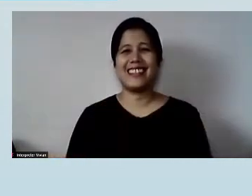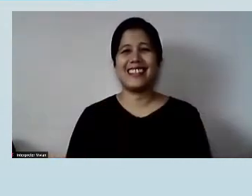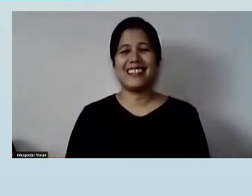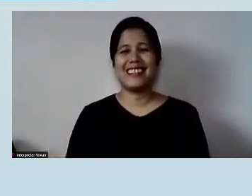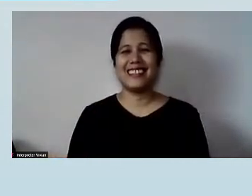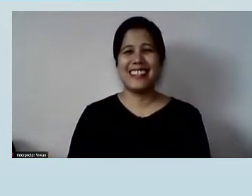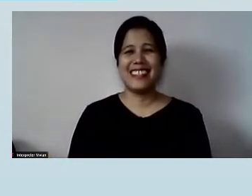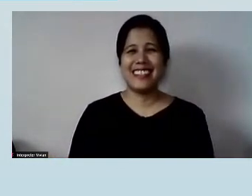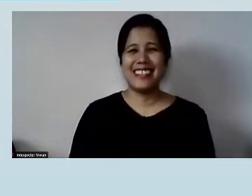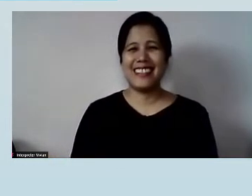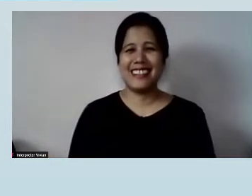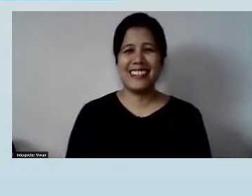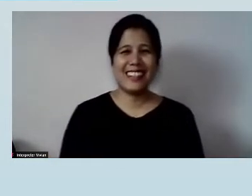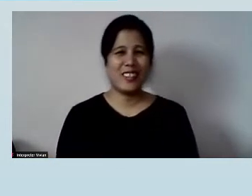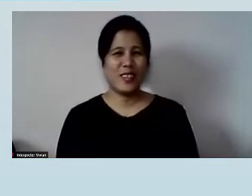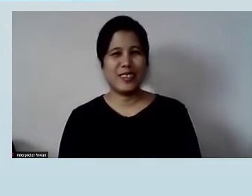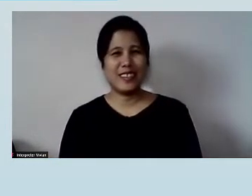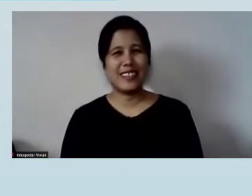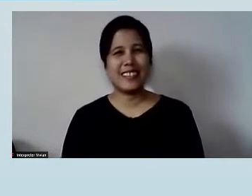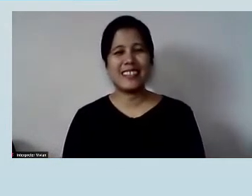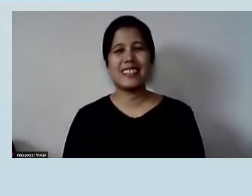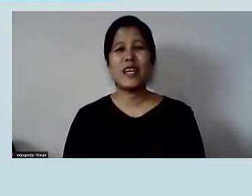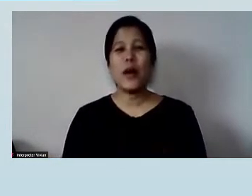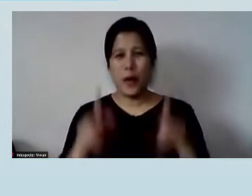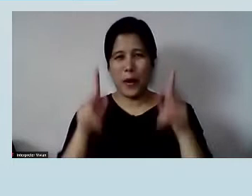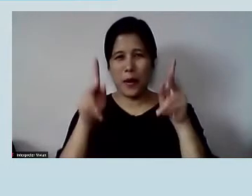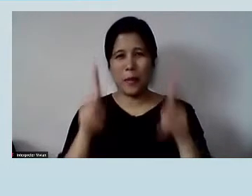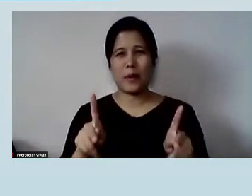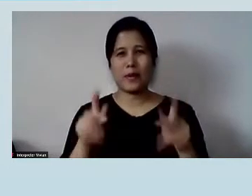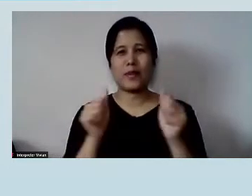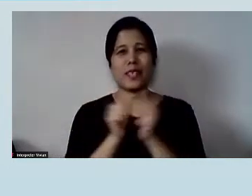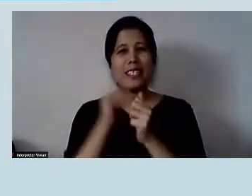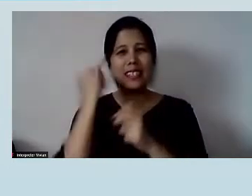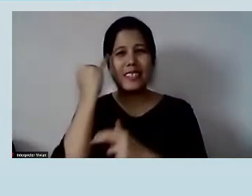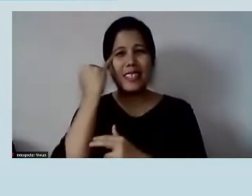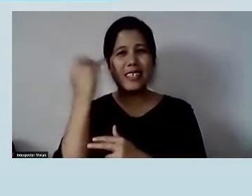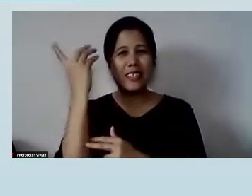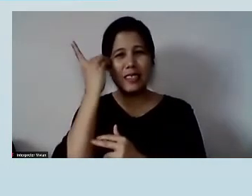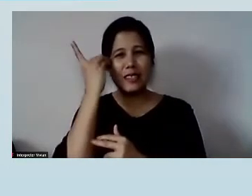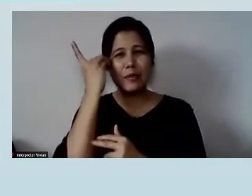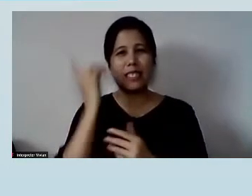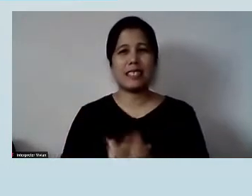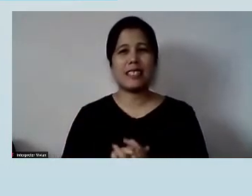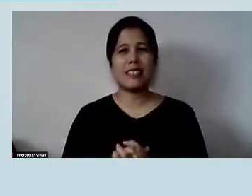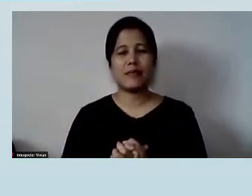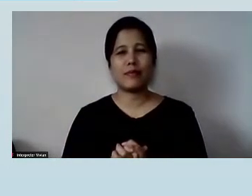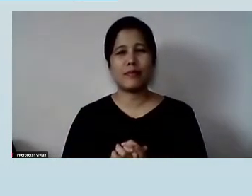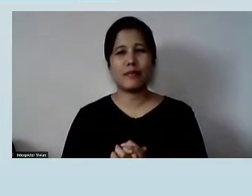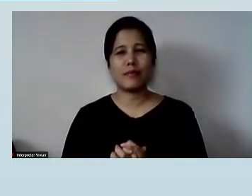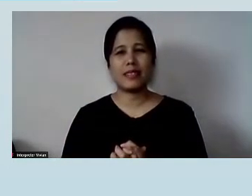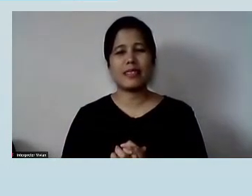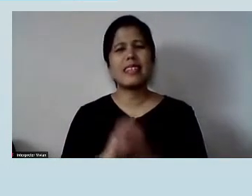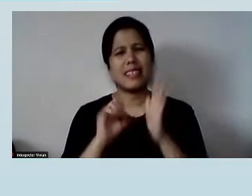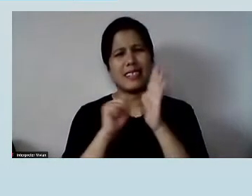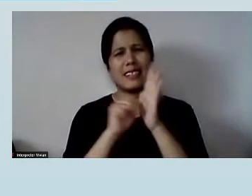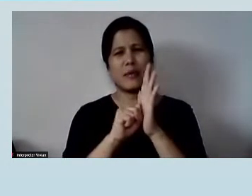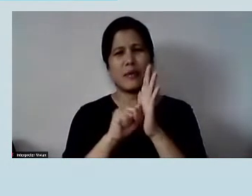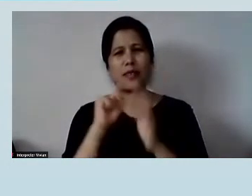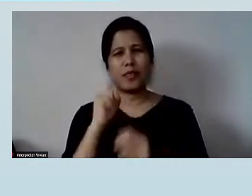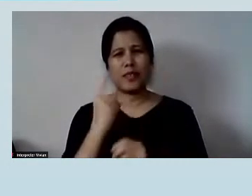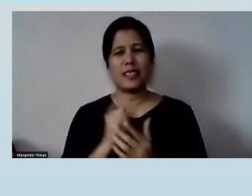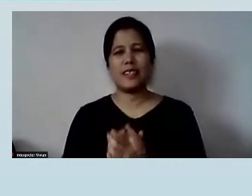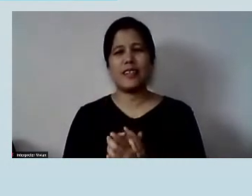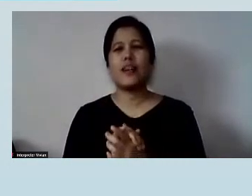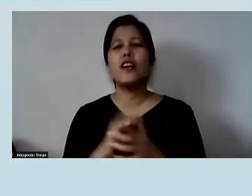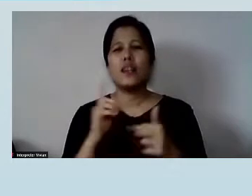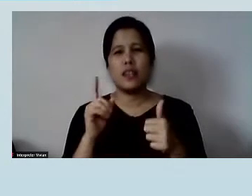yes. Okay. So, persons with intellectual disability. Yan po, ang mga sample lang yan. Basta person first